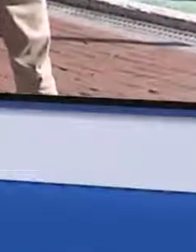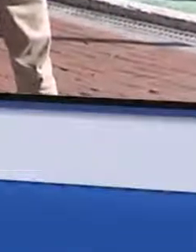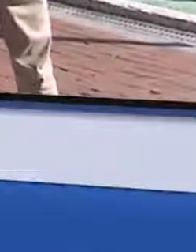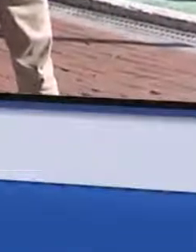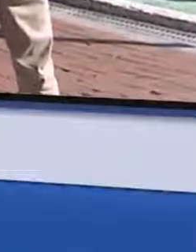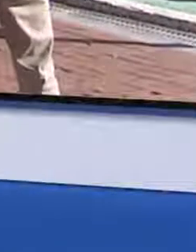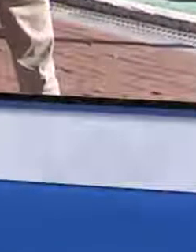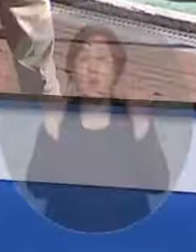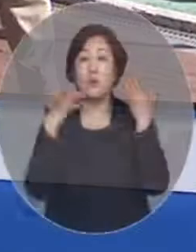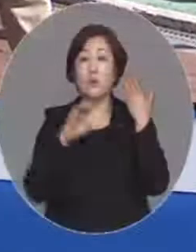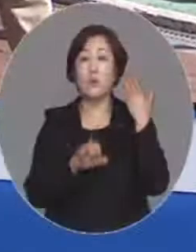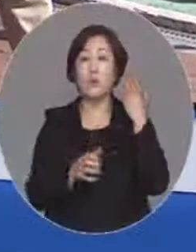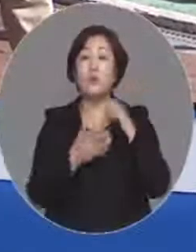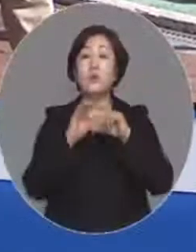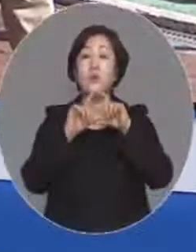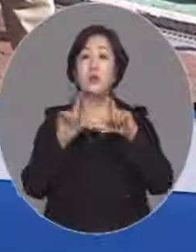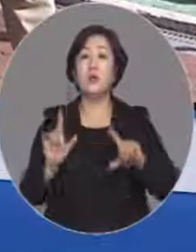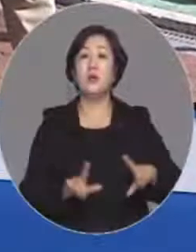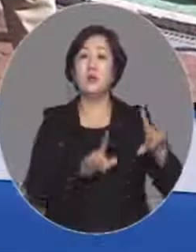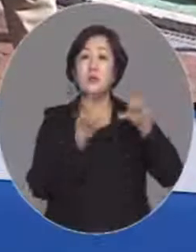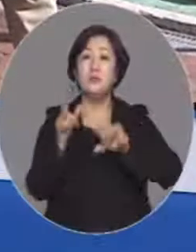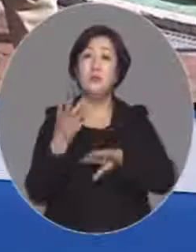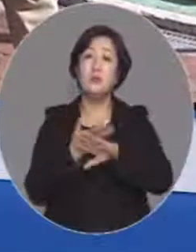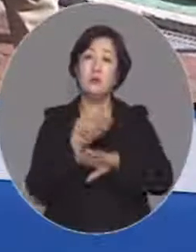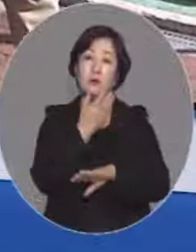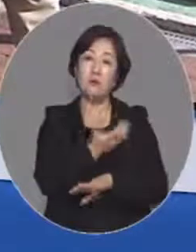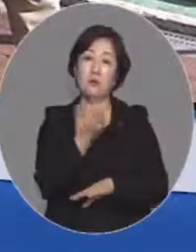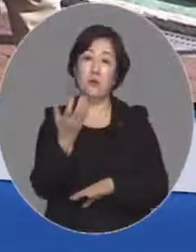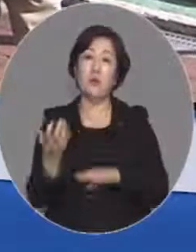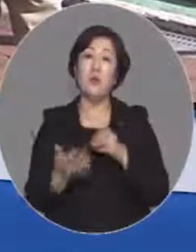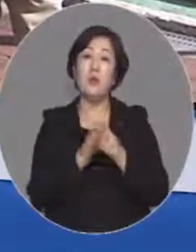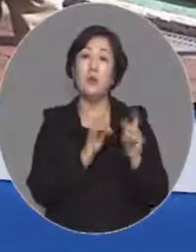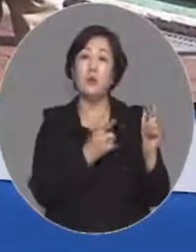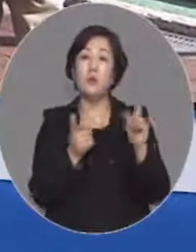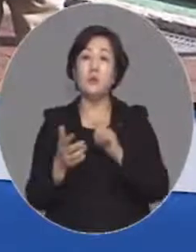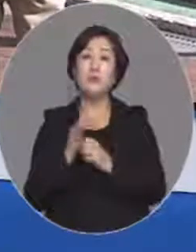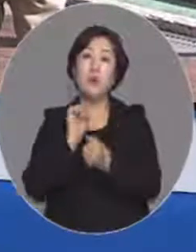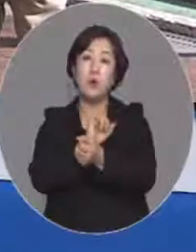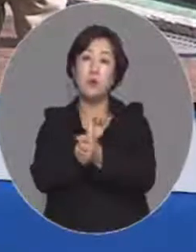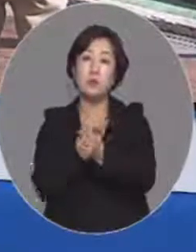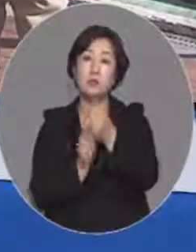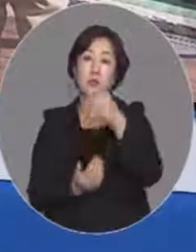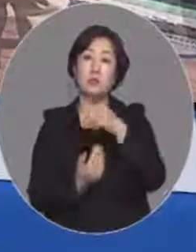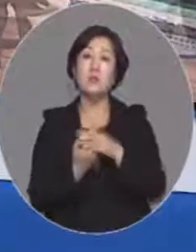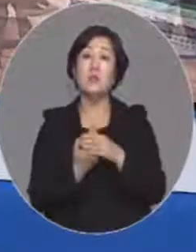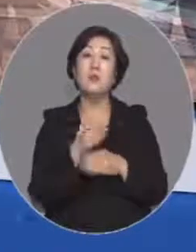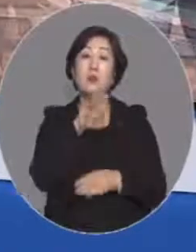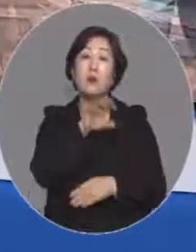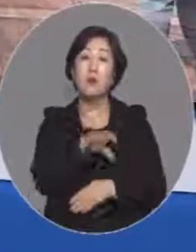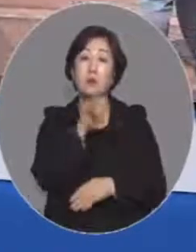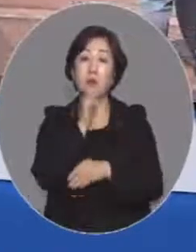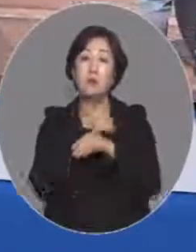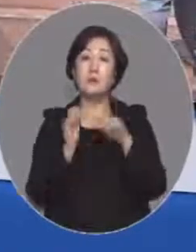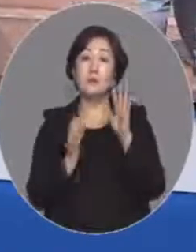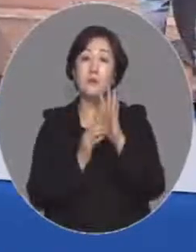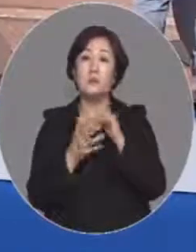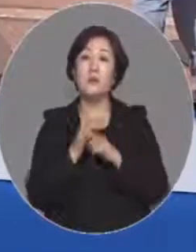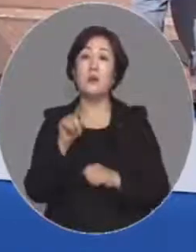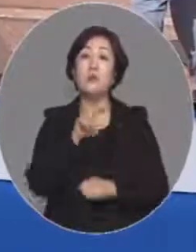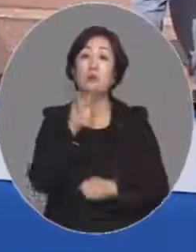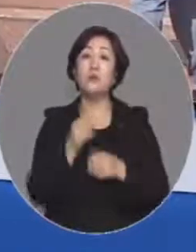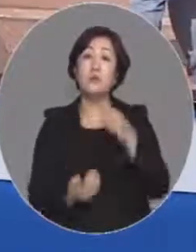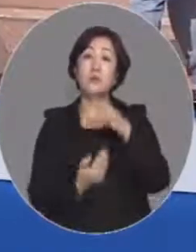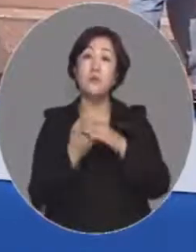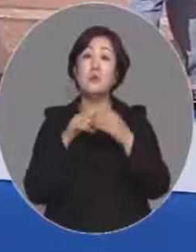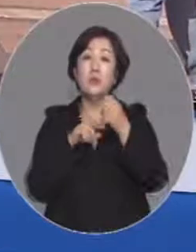요양병원과 학교 그리고 일상생활을 가리지 않고 다양한 경로를 통해 확진자가 쏟아지고 있습니다. 최근 발생 현황을